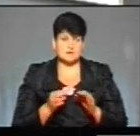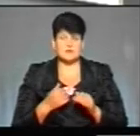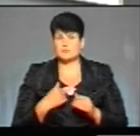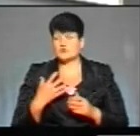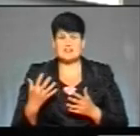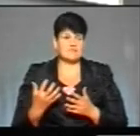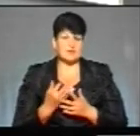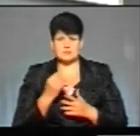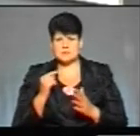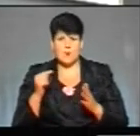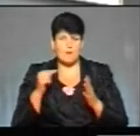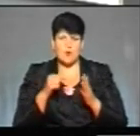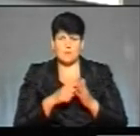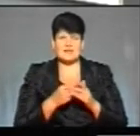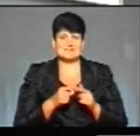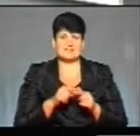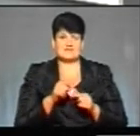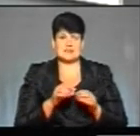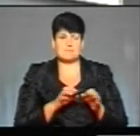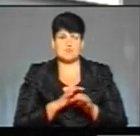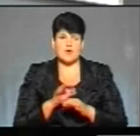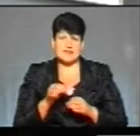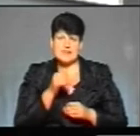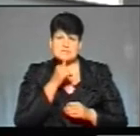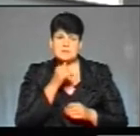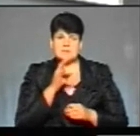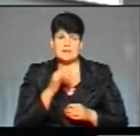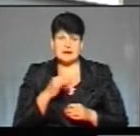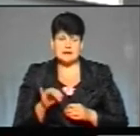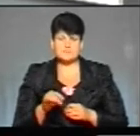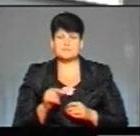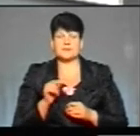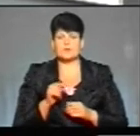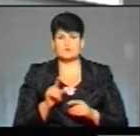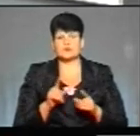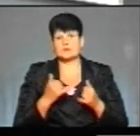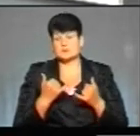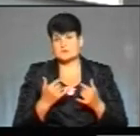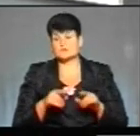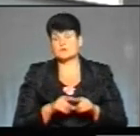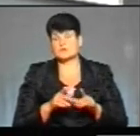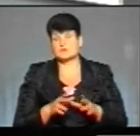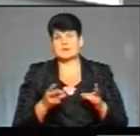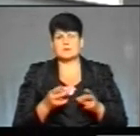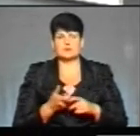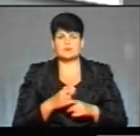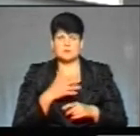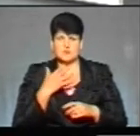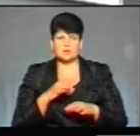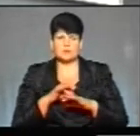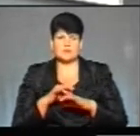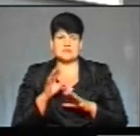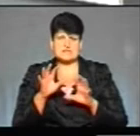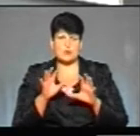вдалося попасти в цей проєкт, мається на увазі експериментальний, тому що, ну, в принципі, так, як і зараз, тому що треба дуже багато проводити законодавчих